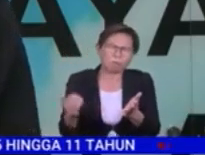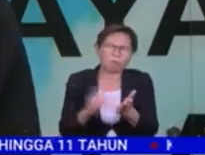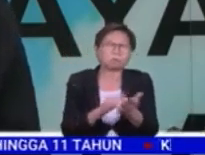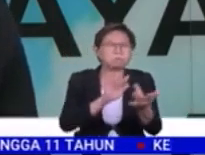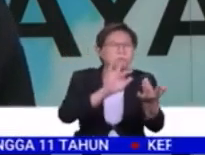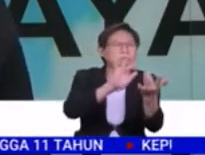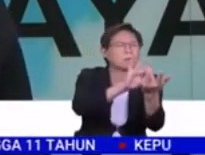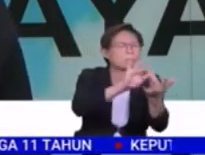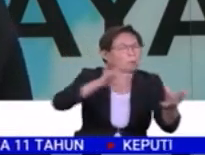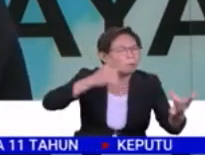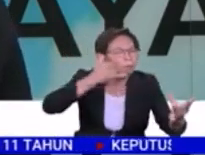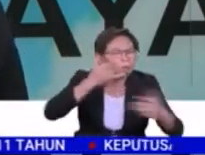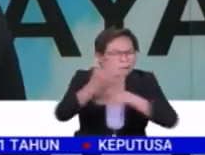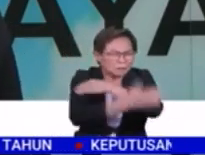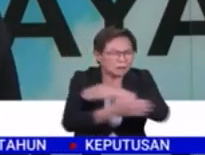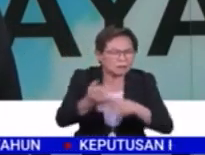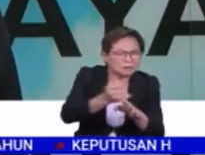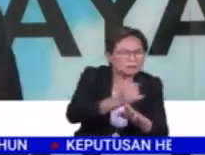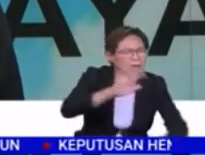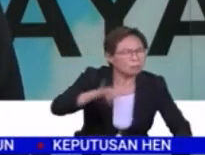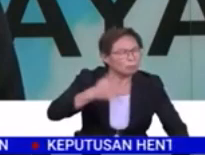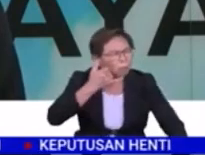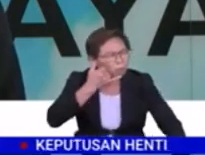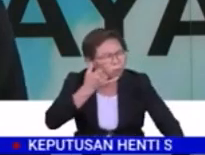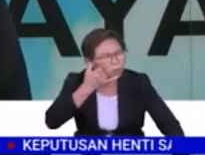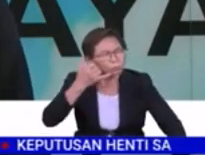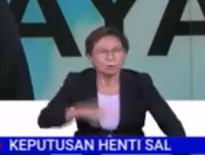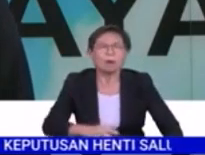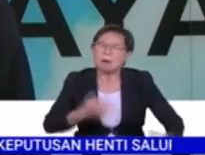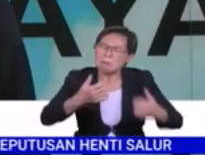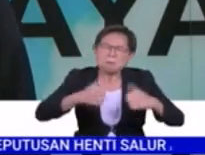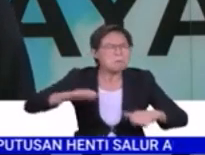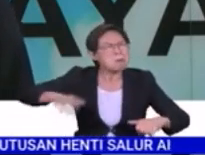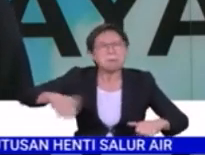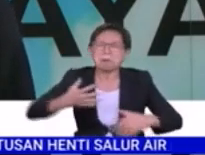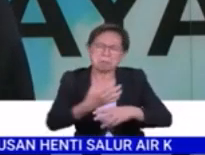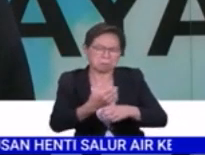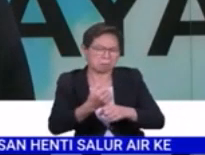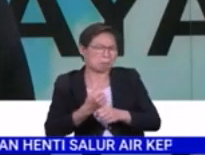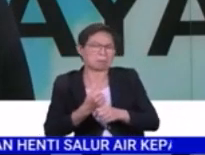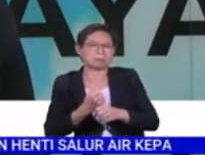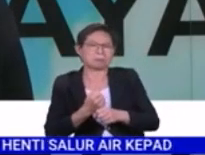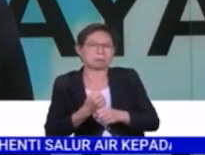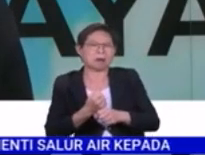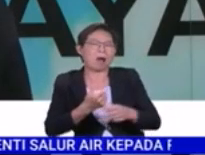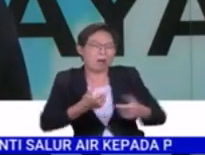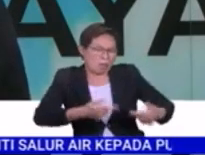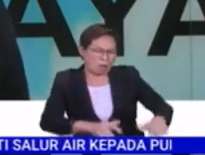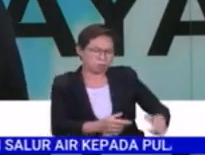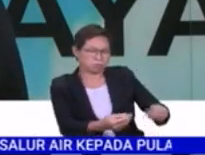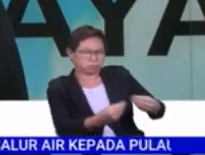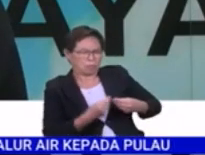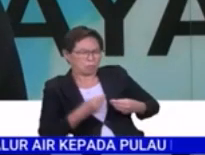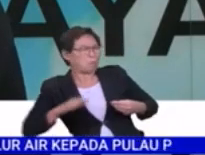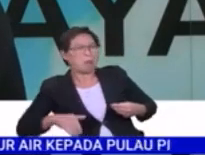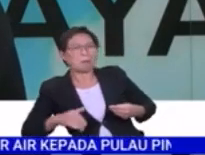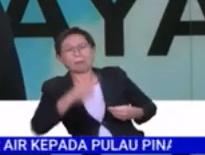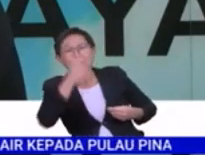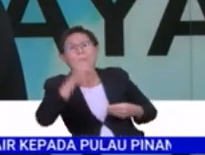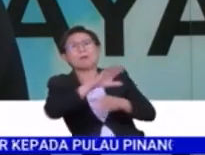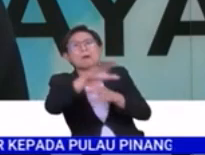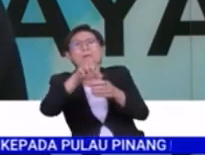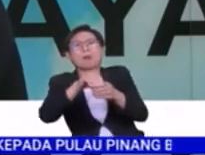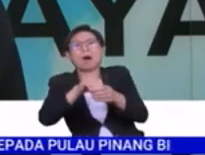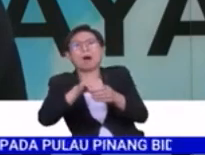berhubung dengan negara jiran kita dan so far kita masih belum mendapat lagi lampu hijau kerana perkara ini